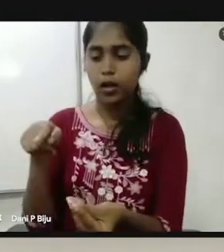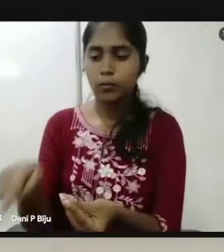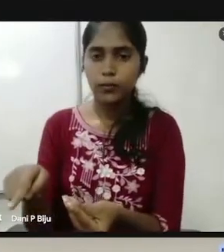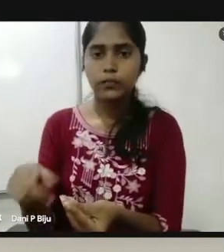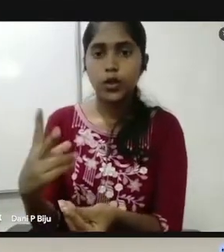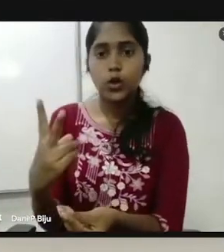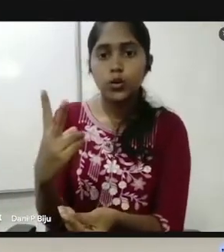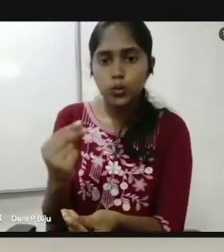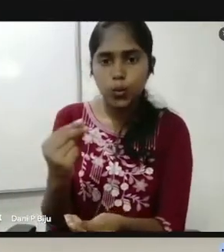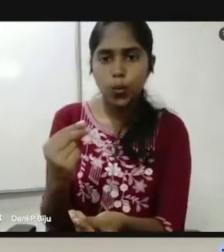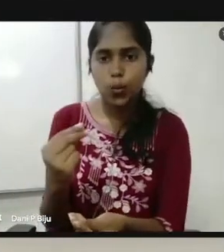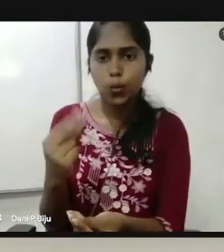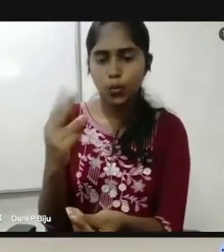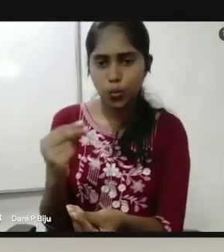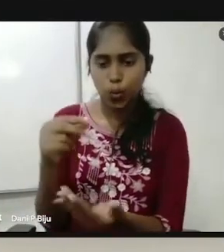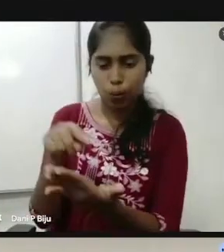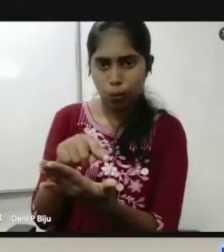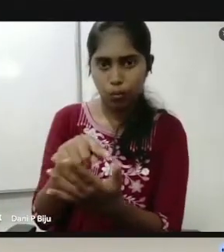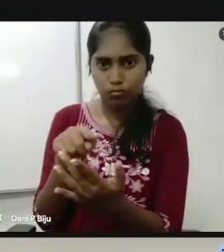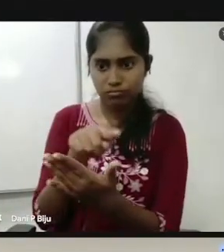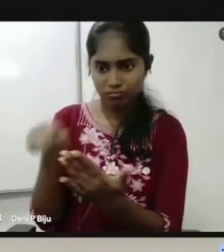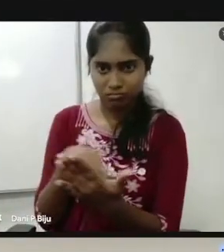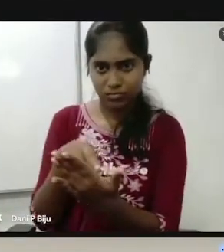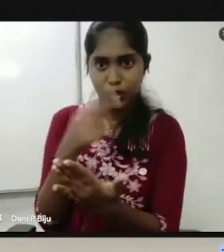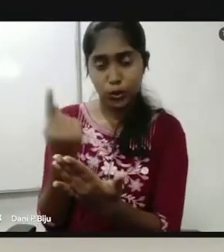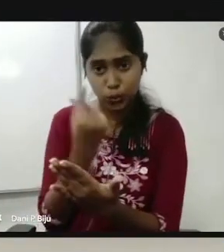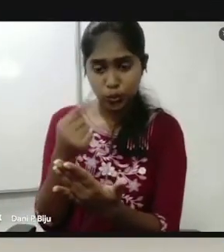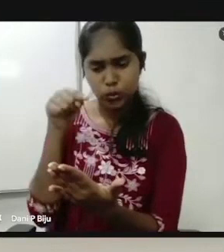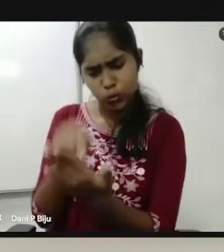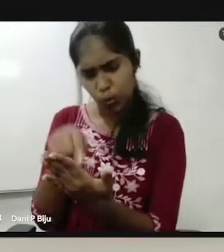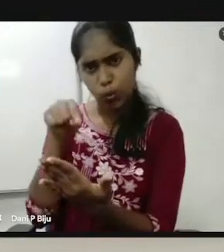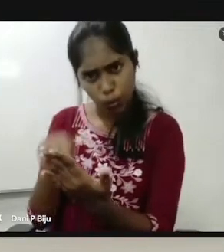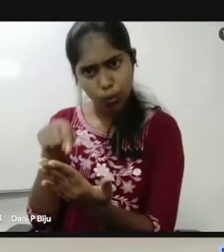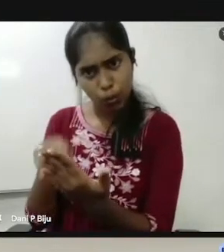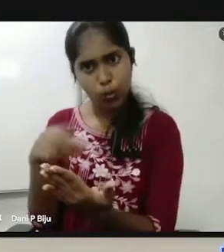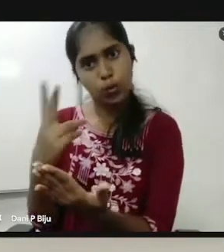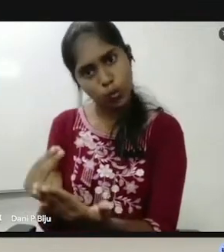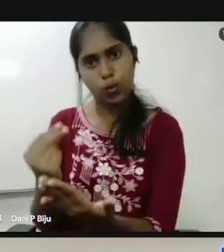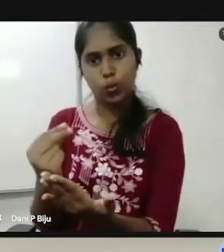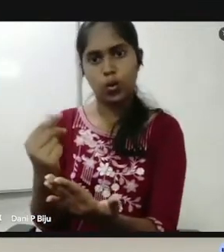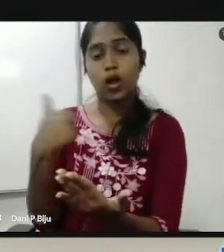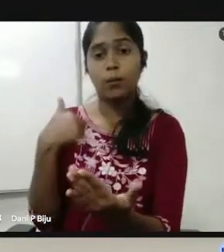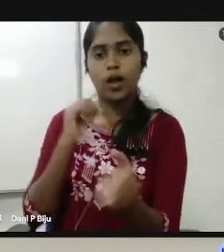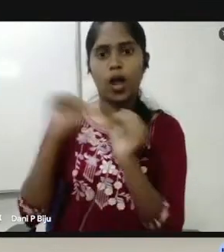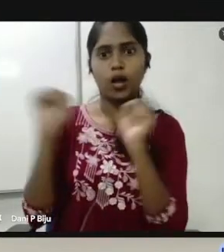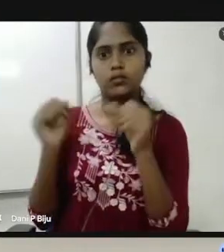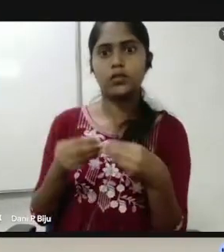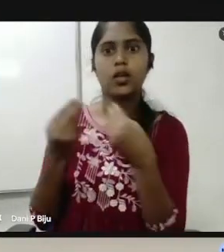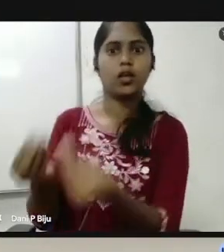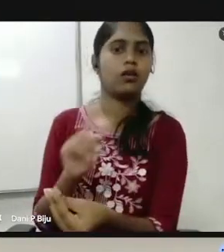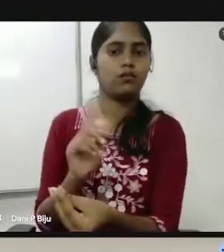നോ യൂസ് ചെയ്ത് AAC യൂസ് ചെയ്ത് നോ പറഞ്ഞു. അപ്പൊ നമ്മൾ ആ ആക്ടിവിറ്റി കൊടുക്കരുതല്ലോ. അതെ അതെ, എന്നാലല്ലേ അവൻ നോ